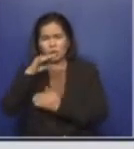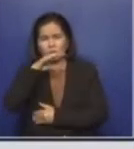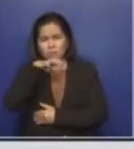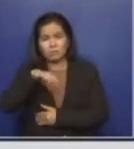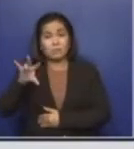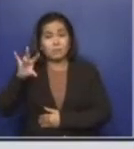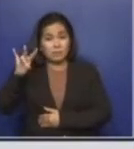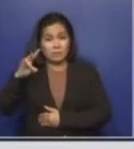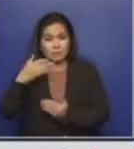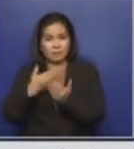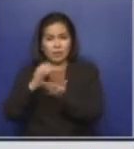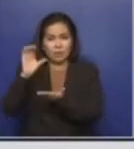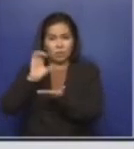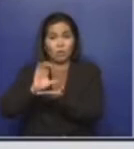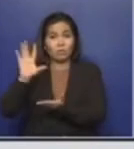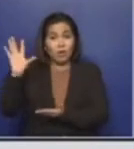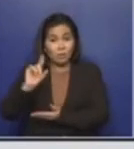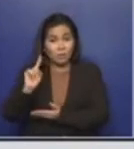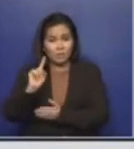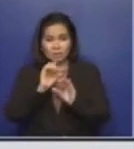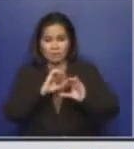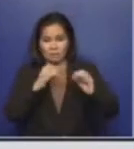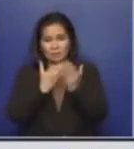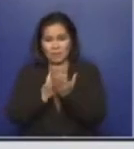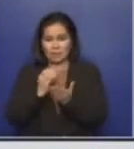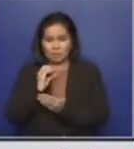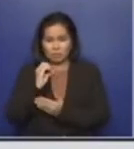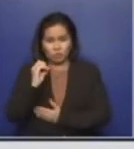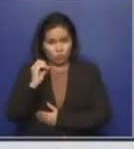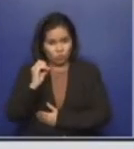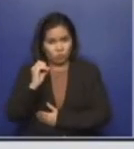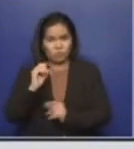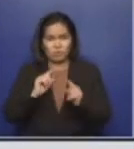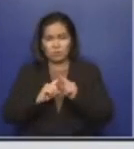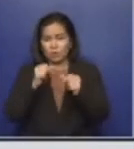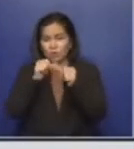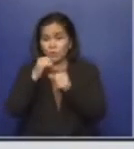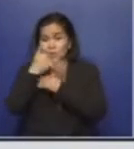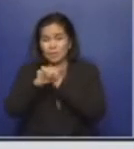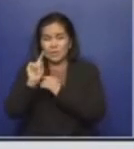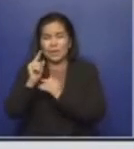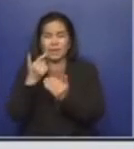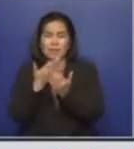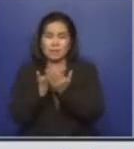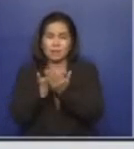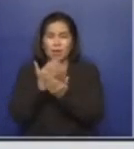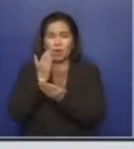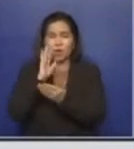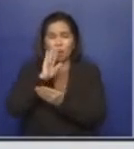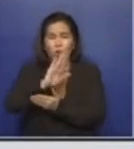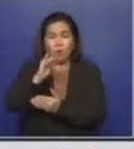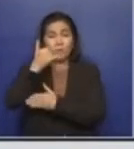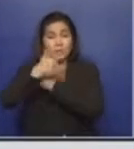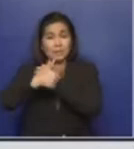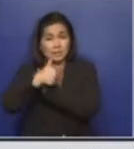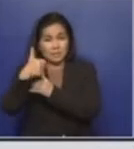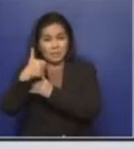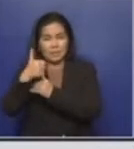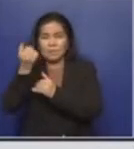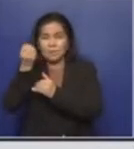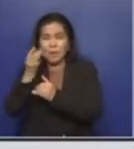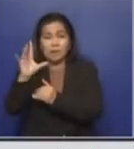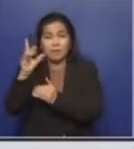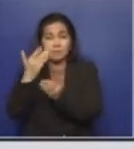งินงบประมาณของรัฐแม้แต่บาทเดียวใช้ตั้งอยู่ประเทศไหนก็ใช้เงินส่วนนั้นส่วนใหญ่เป็นเงินบริจา